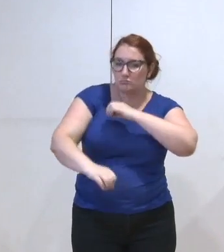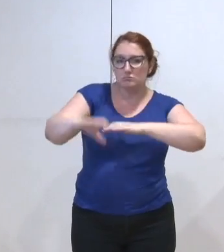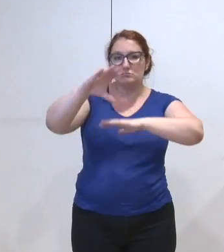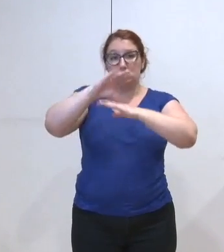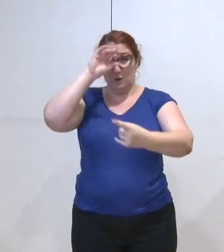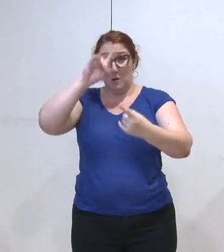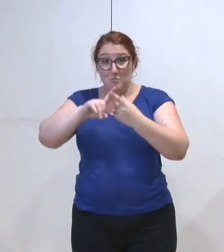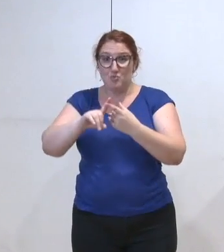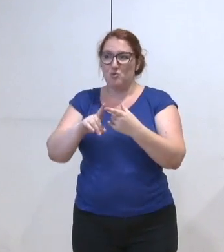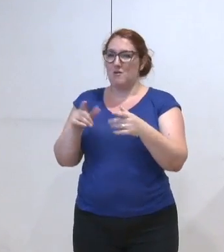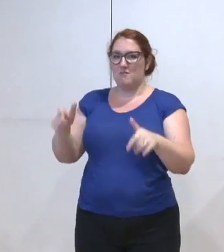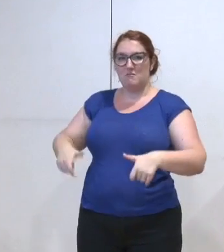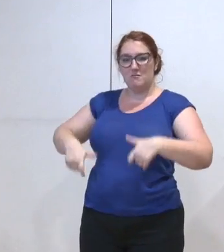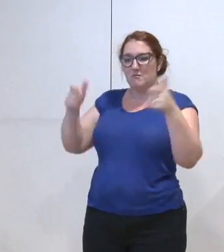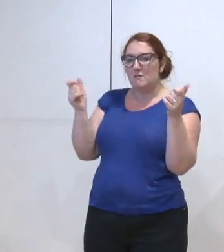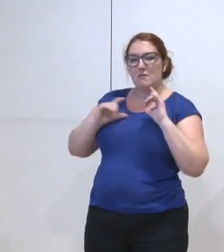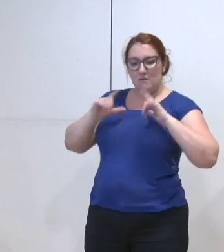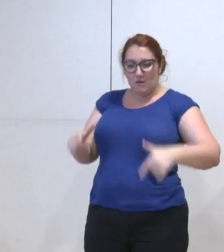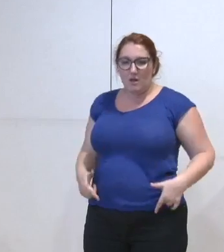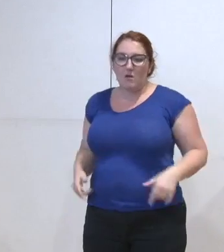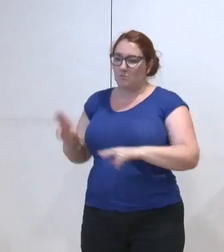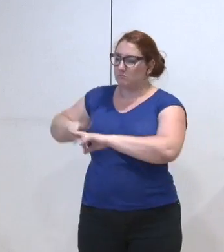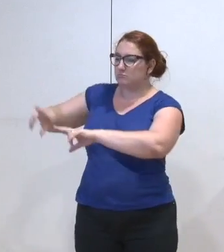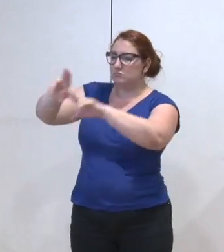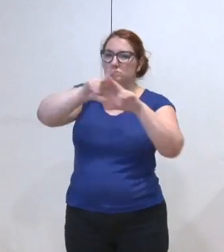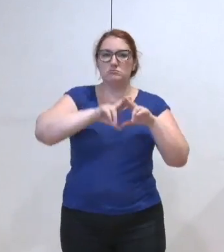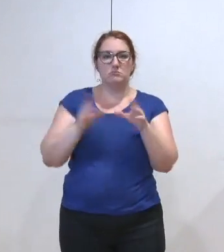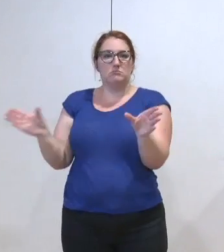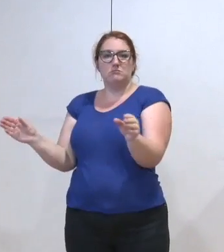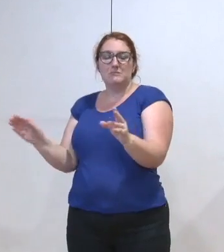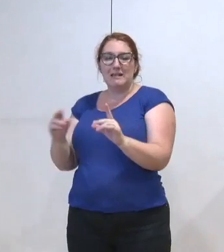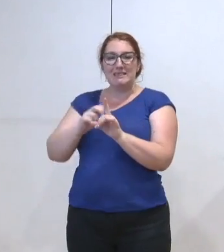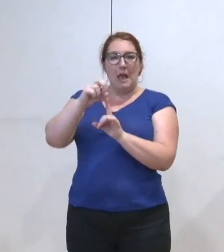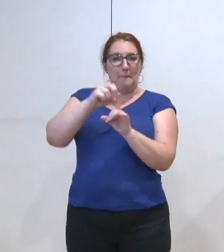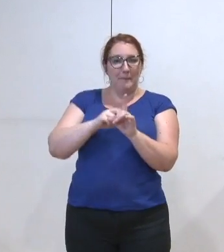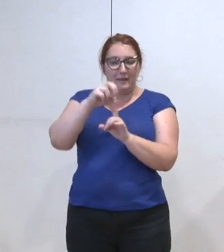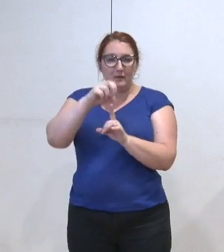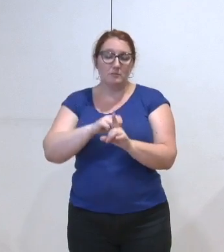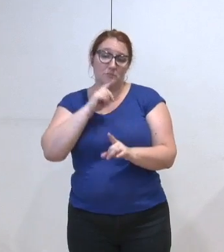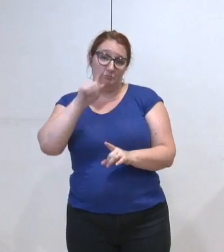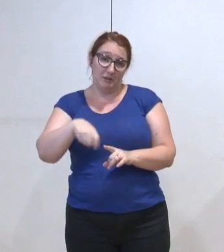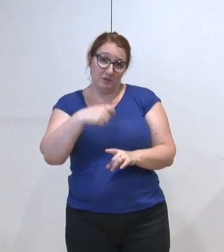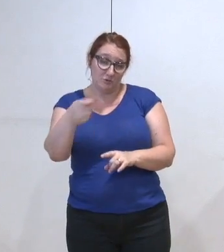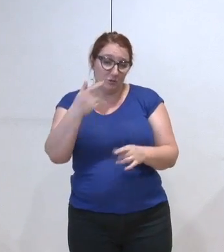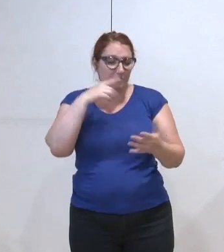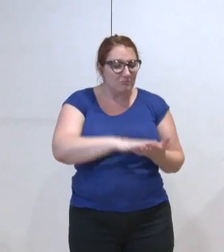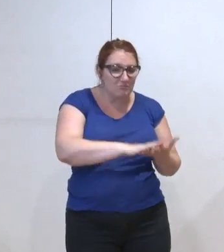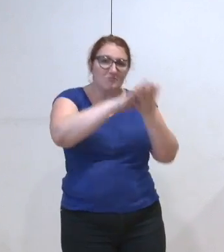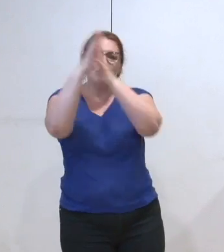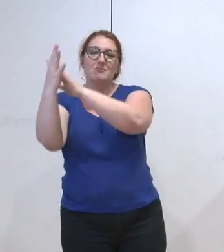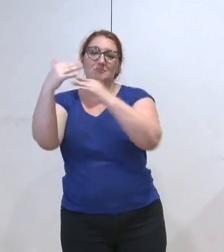écoles alors ceci s'implique s'inscrit dans le cadre de la transition énergétique que nous avons lancé